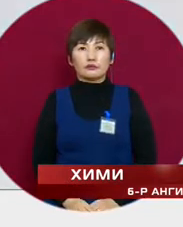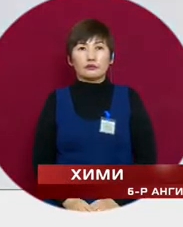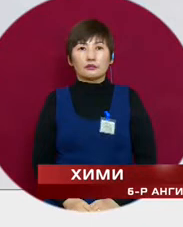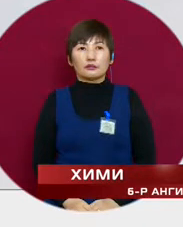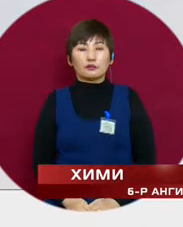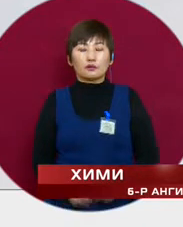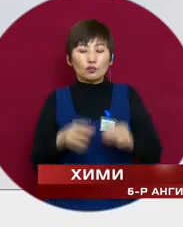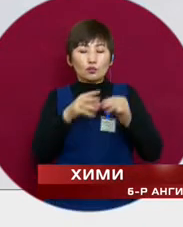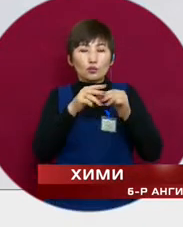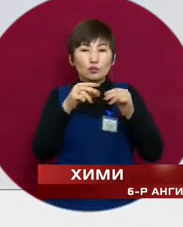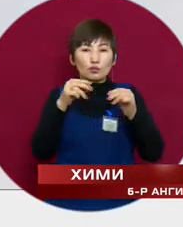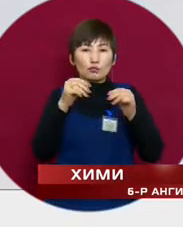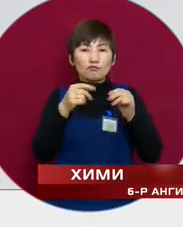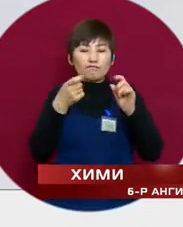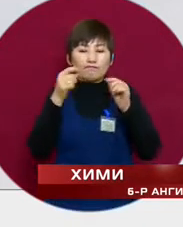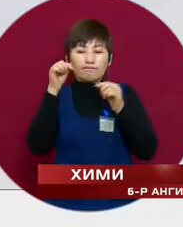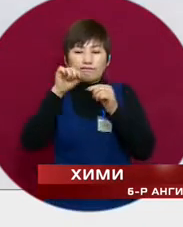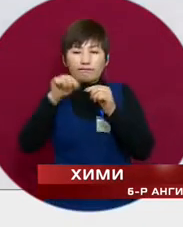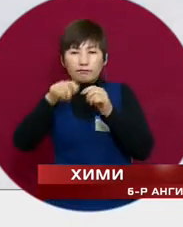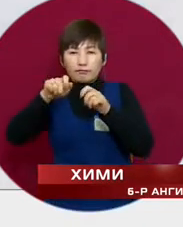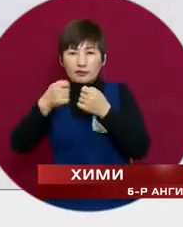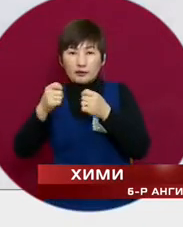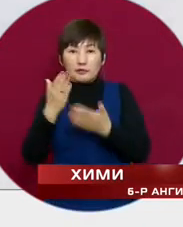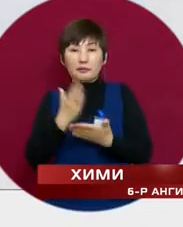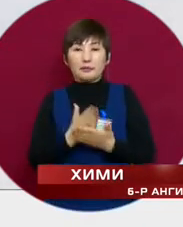үзүүр хэсгээрээ цоорч илэгдсэн байна.